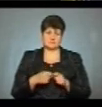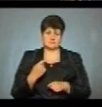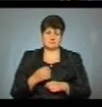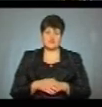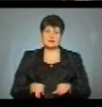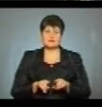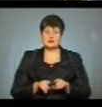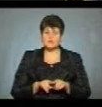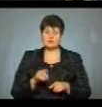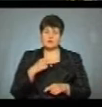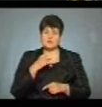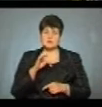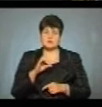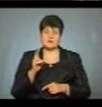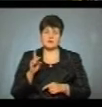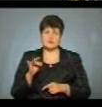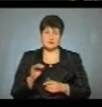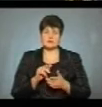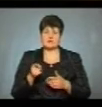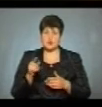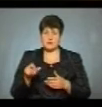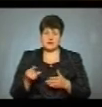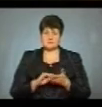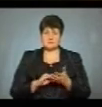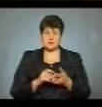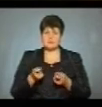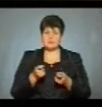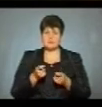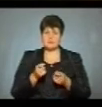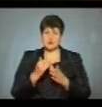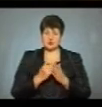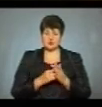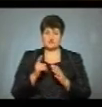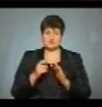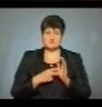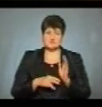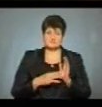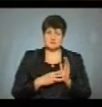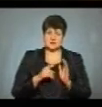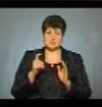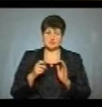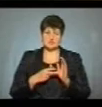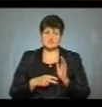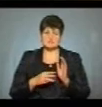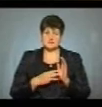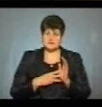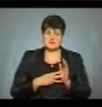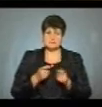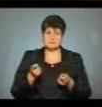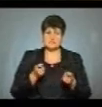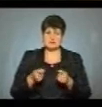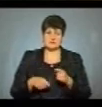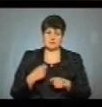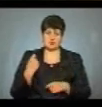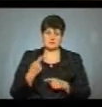Також, за словами Сергія Крети, на тернополянина склали протоколи за статтями 173 та 178 Кодексу України про адміністративні